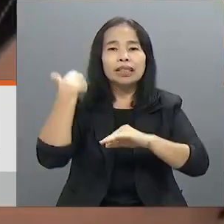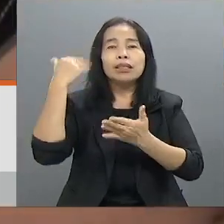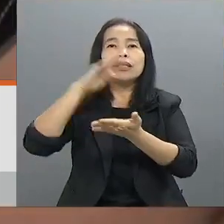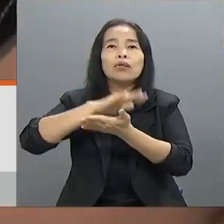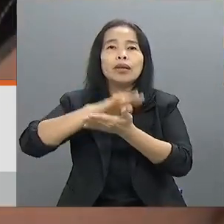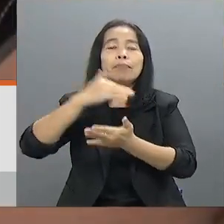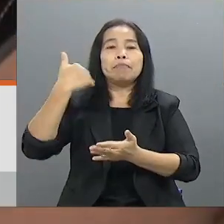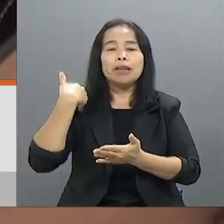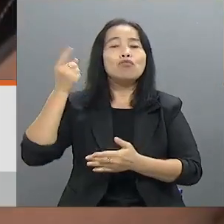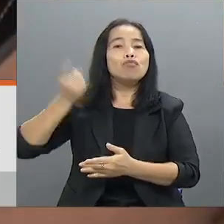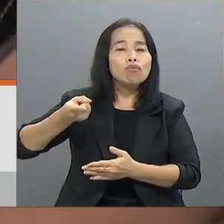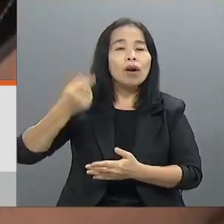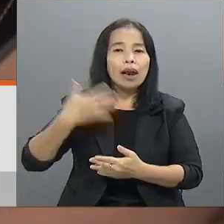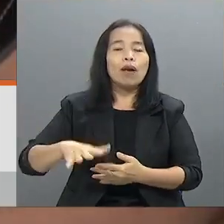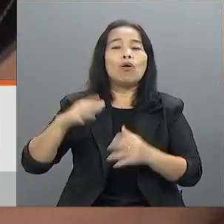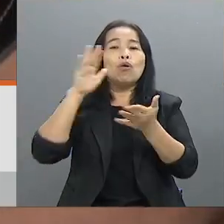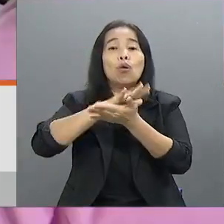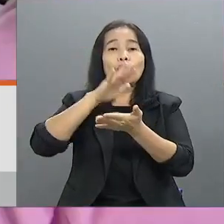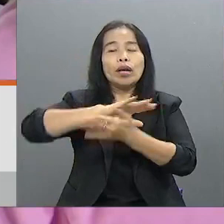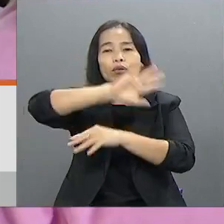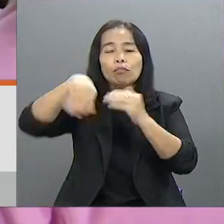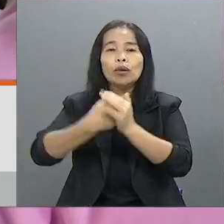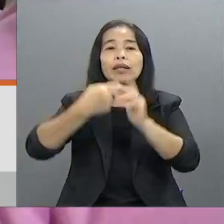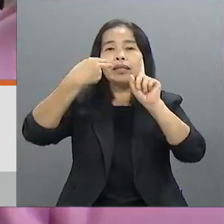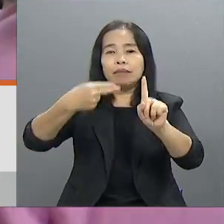และในจำนวนนี้ก็มีโรงเรียนที่จัดการเรียนการสอนในรูปแบบการศึกษาทางไกลผ่านดาวเทียมหรือดีแอลทีวีอยู่แล้วจำนวน1 1 1 415